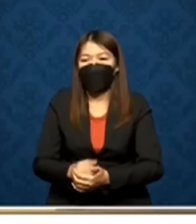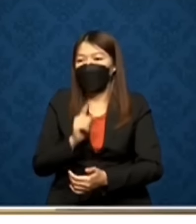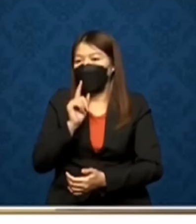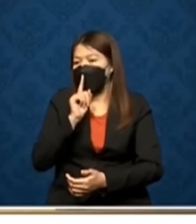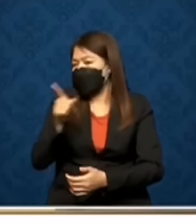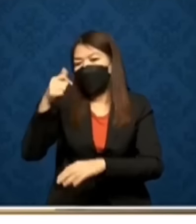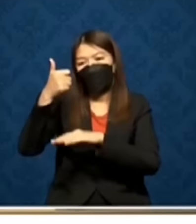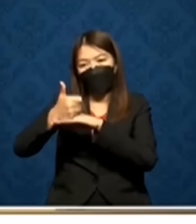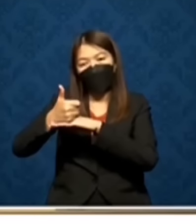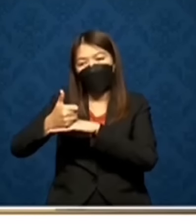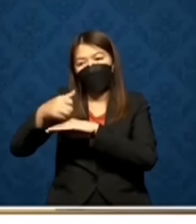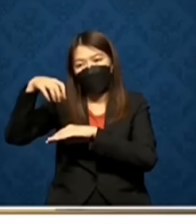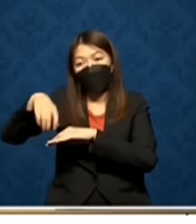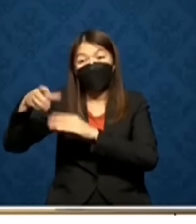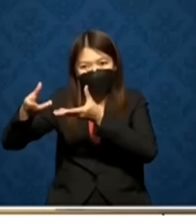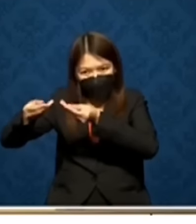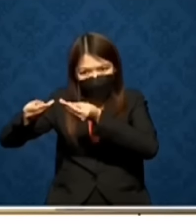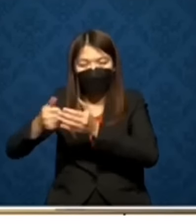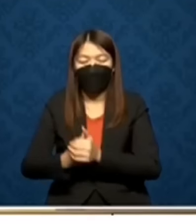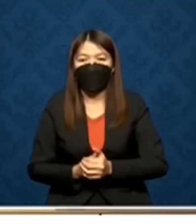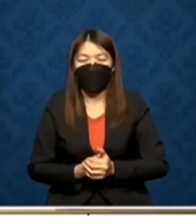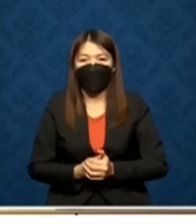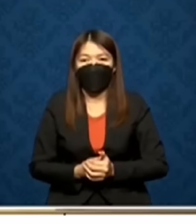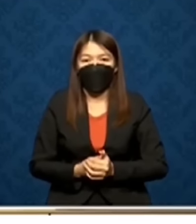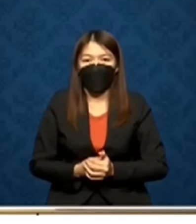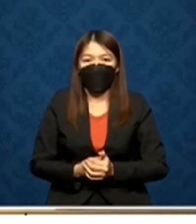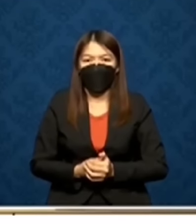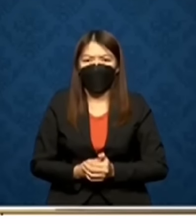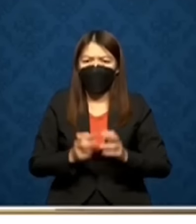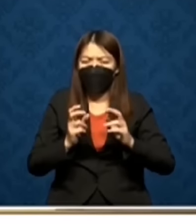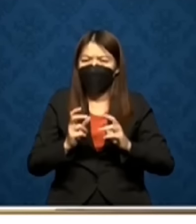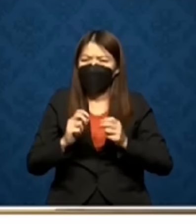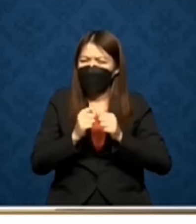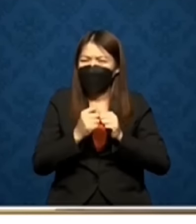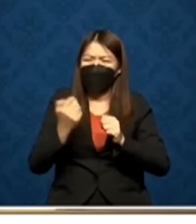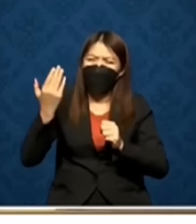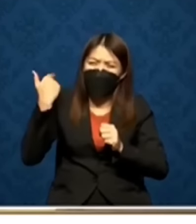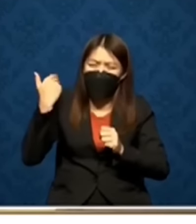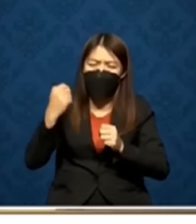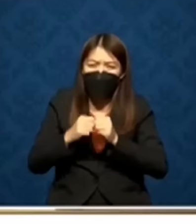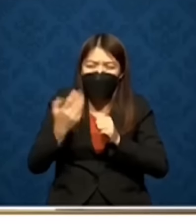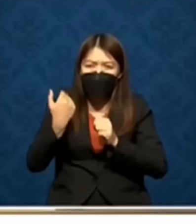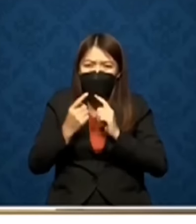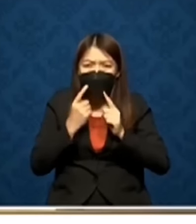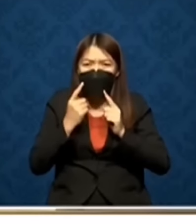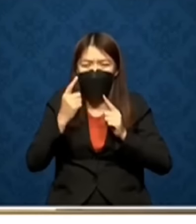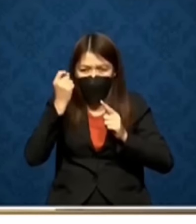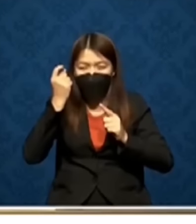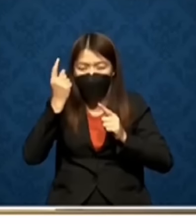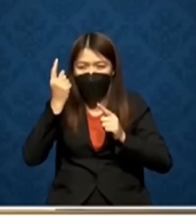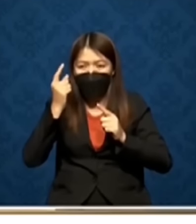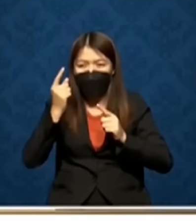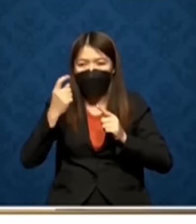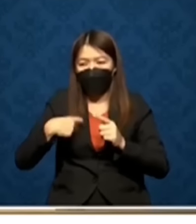ที่ดินโดยแทนที่เรื่องเดิมเนี่ยเข้าใจเขาคงเข้าใจว่าศ